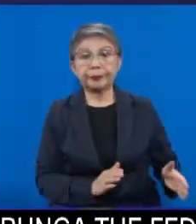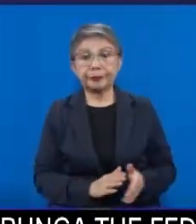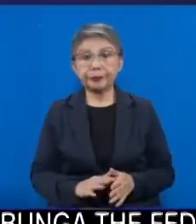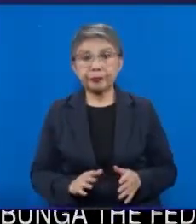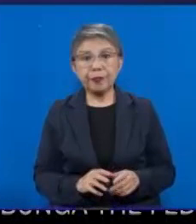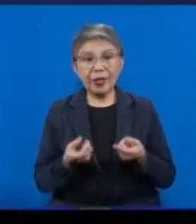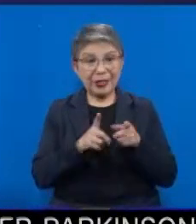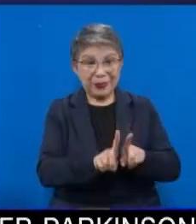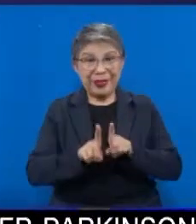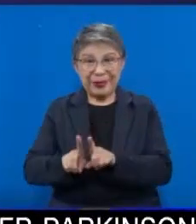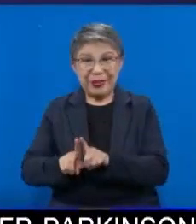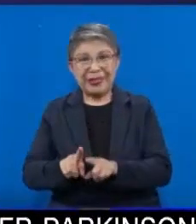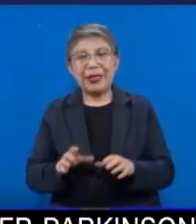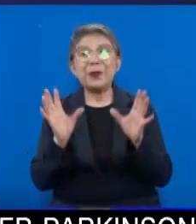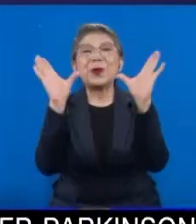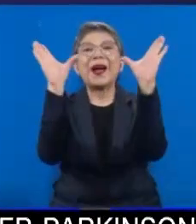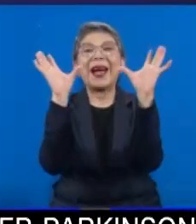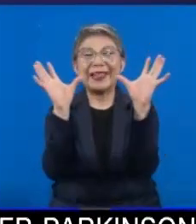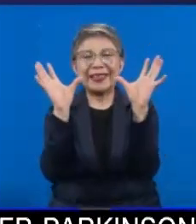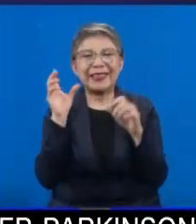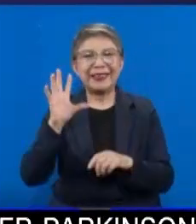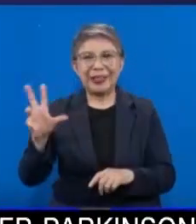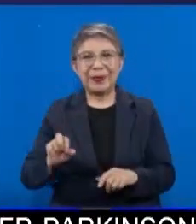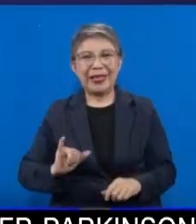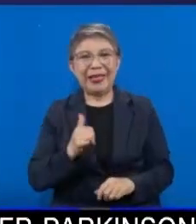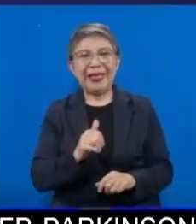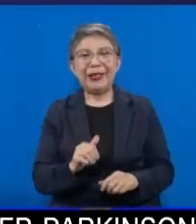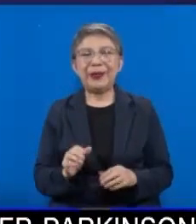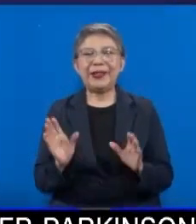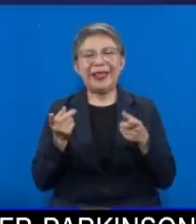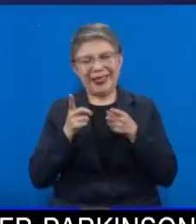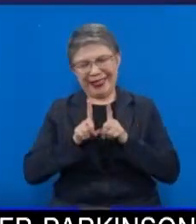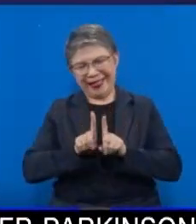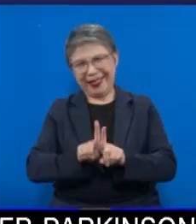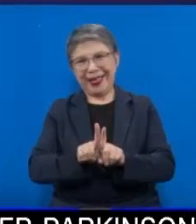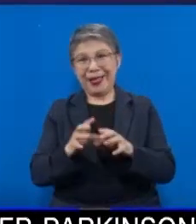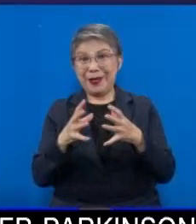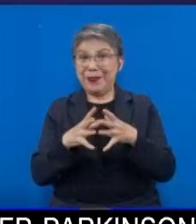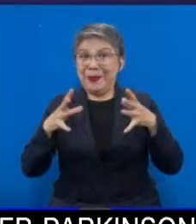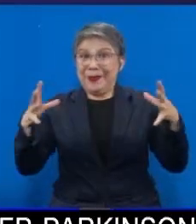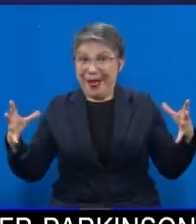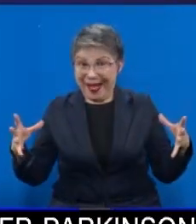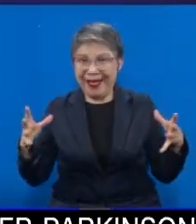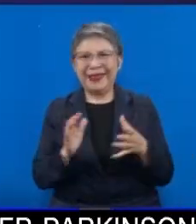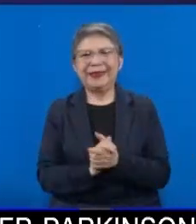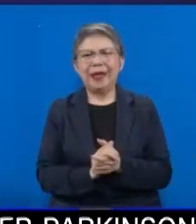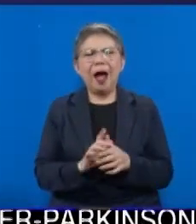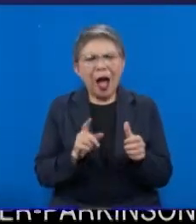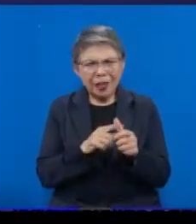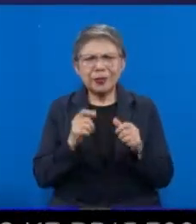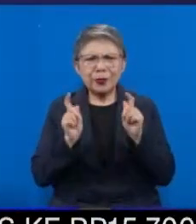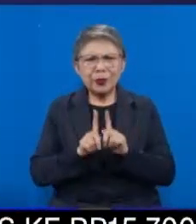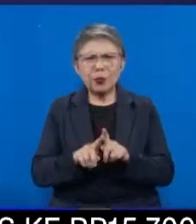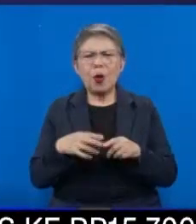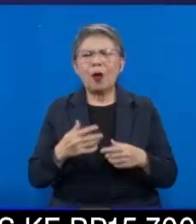Ratusan pasangan suami istri di Purwakarta, Jawa Barat mengikuti itsbah nikah masal resmi. Di antara peserta ada yang sudah puluhan tahun